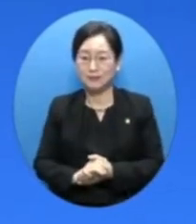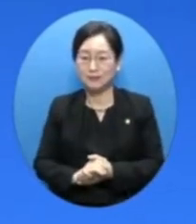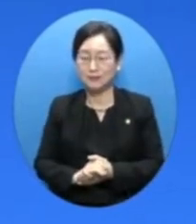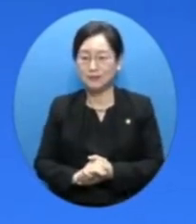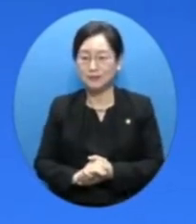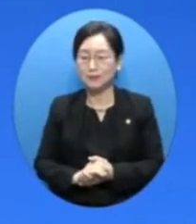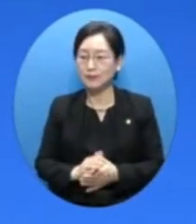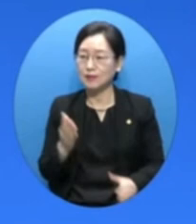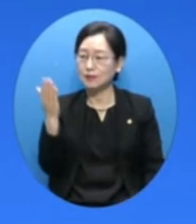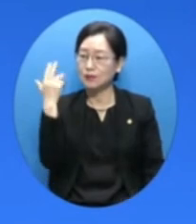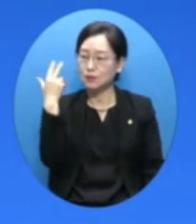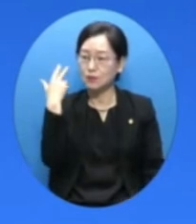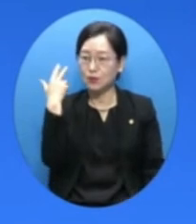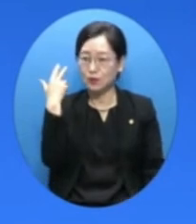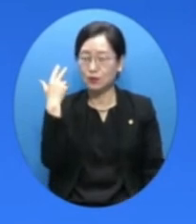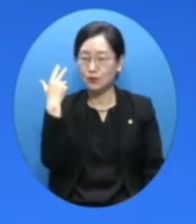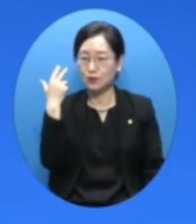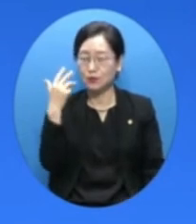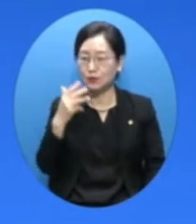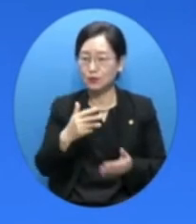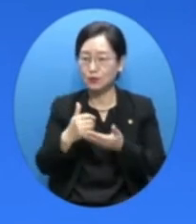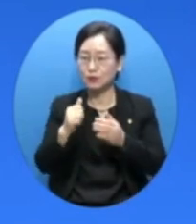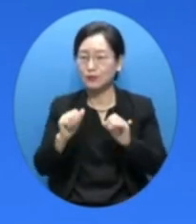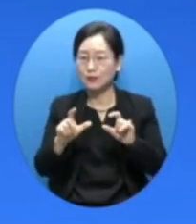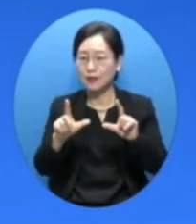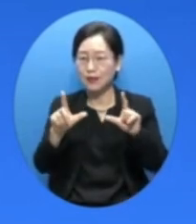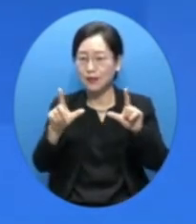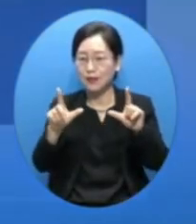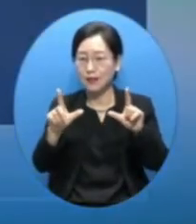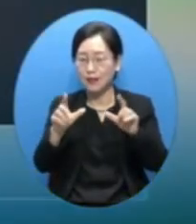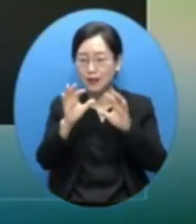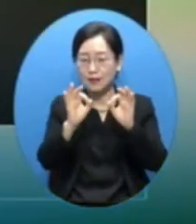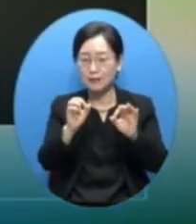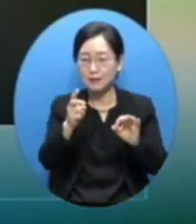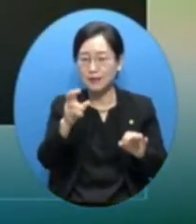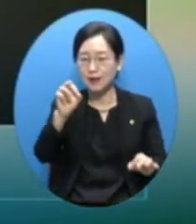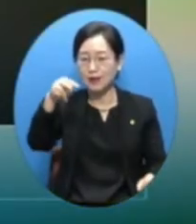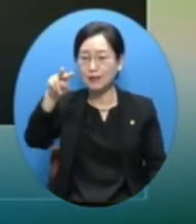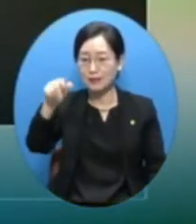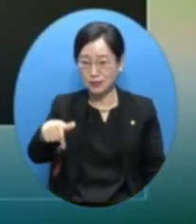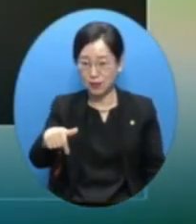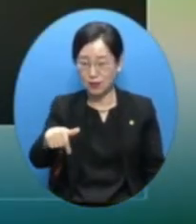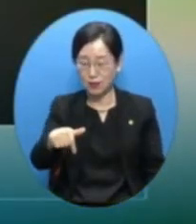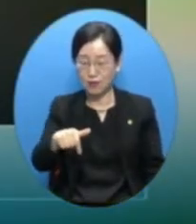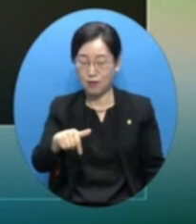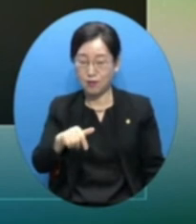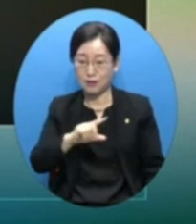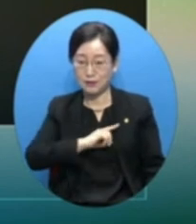아, 지난 주일이 그 김영석 교수님 만 103세